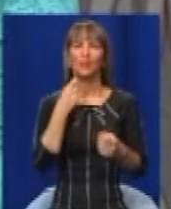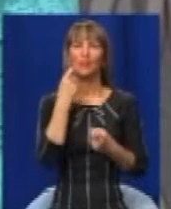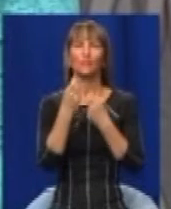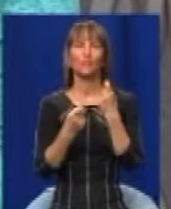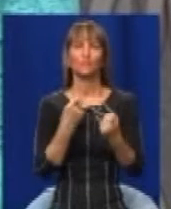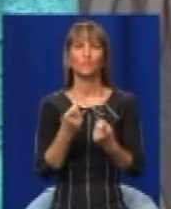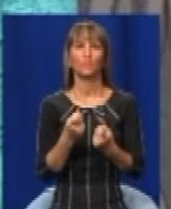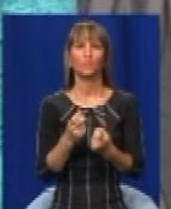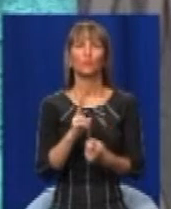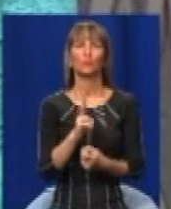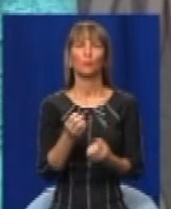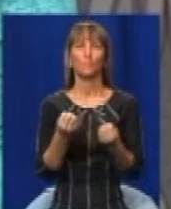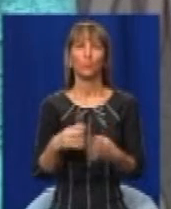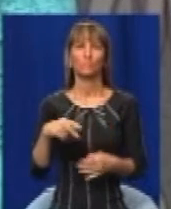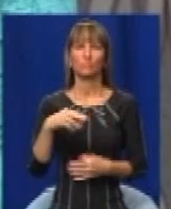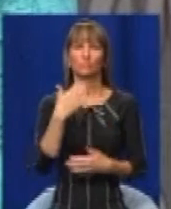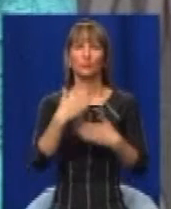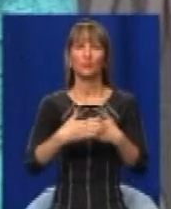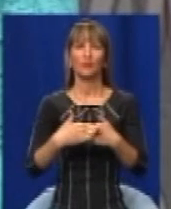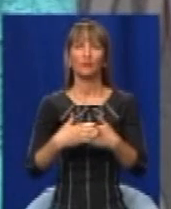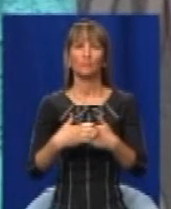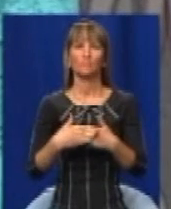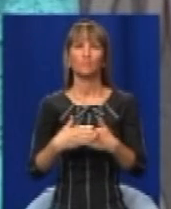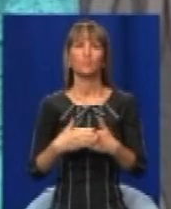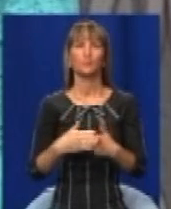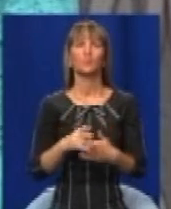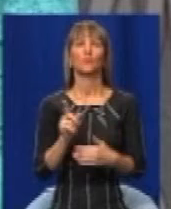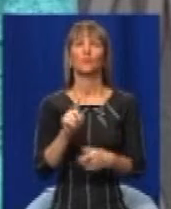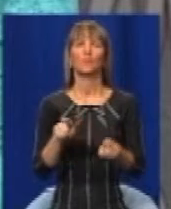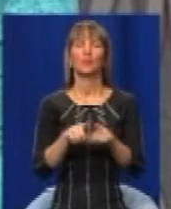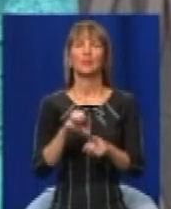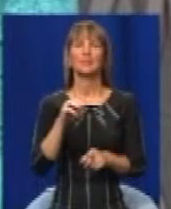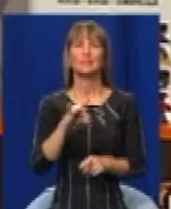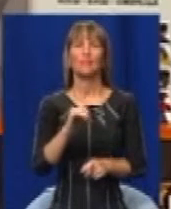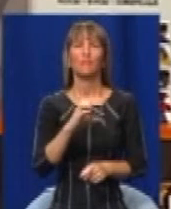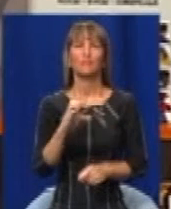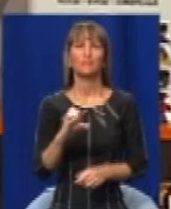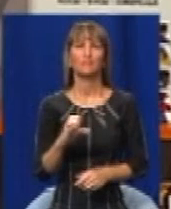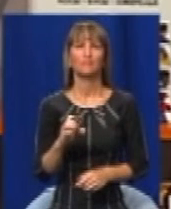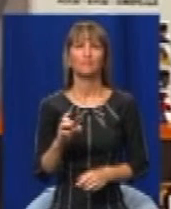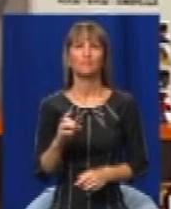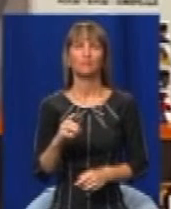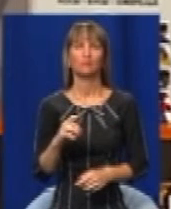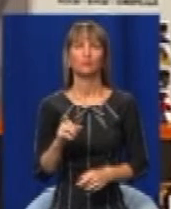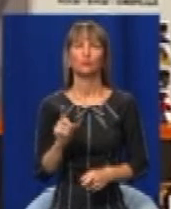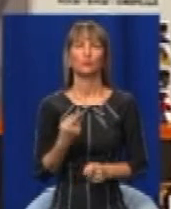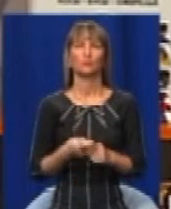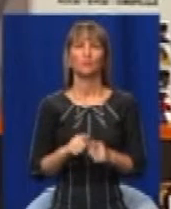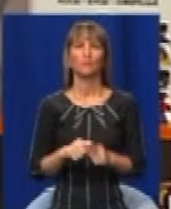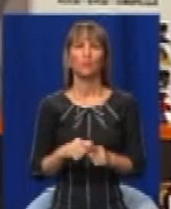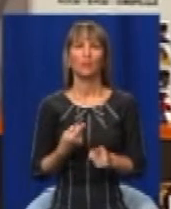хто просто йшов біля неї, проходив мимо. А як ти думаєш, що таке стрес? Ну, стрес – це